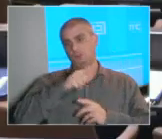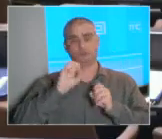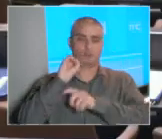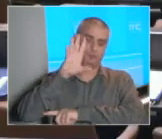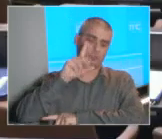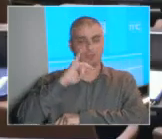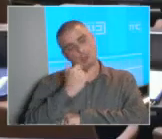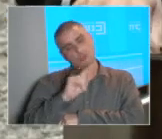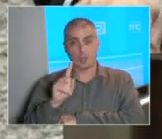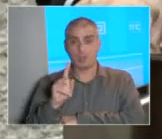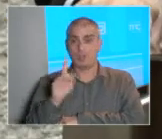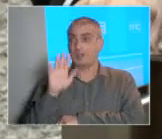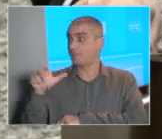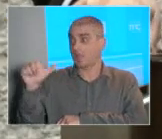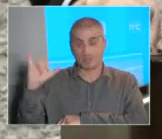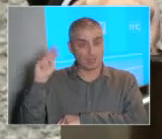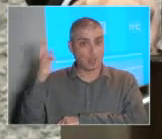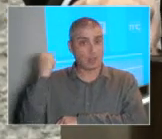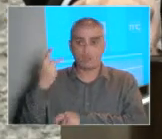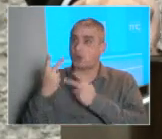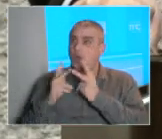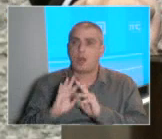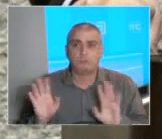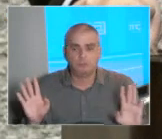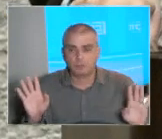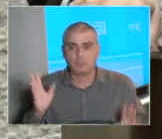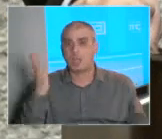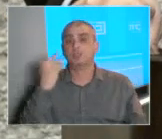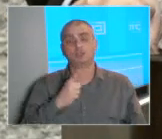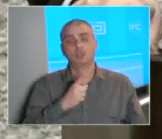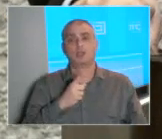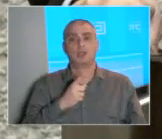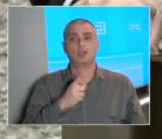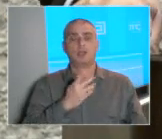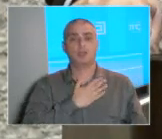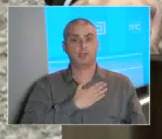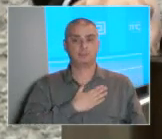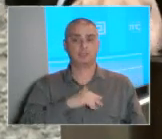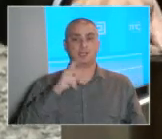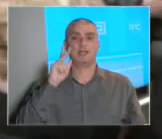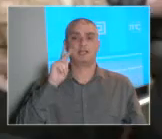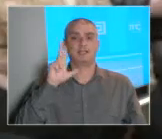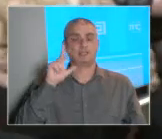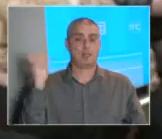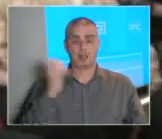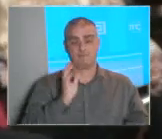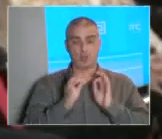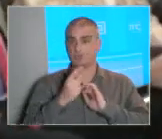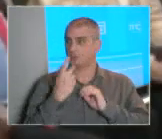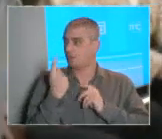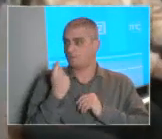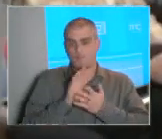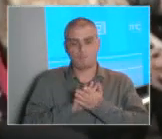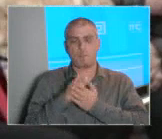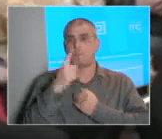משדרי, ולא משנה כזה, וגם לאי-בי נתן היו משדרי, ולא משנה. כשהיה איזה, רצה קצלה לקחת עורכי דין, עורכי דין שעלו מאות